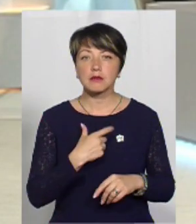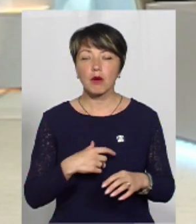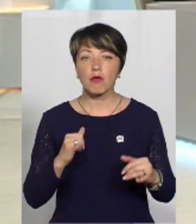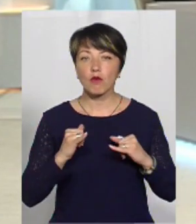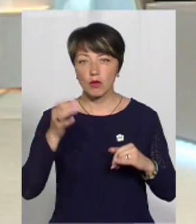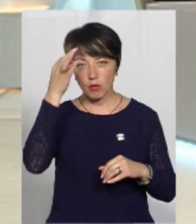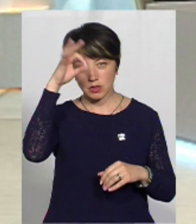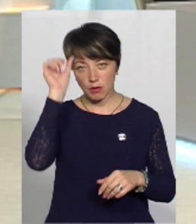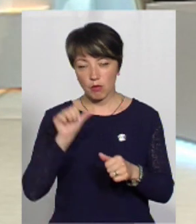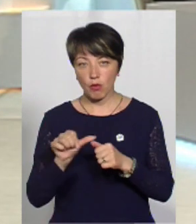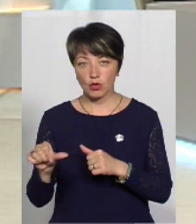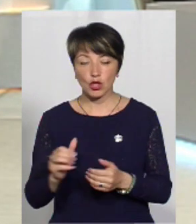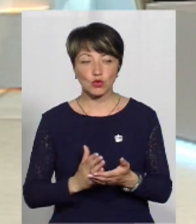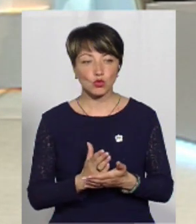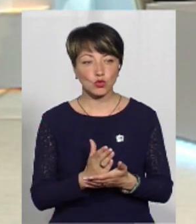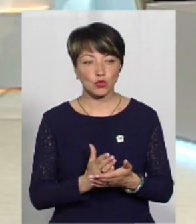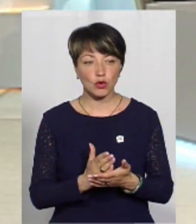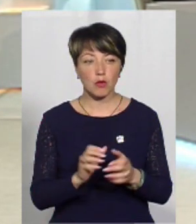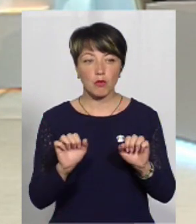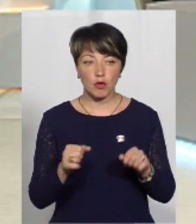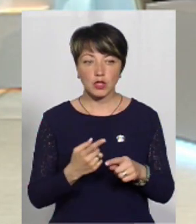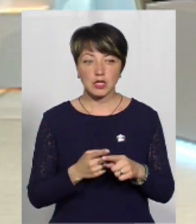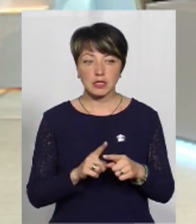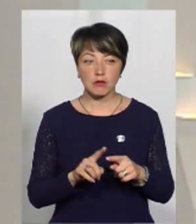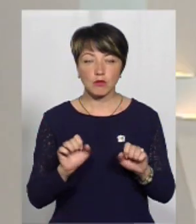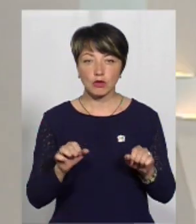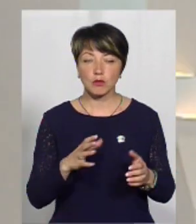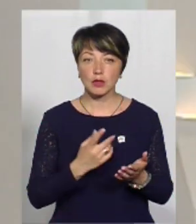поводять поліцейські поза службою, може це бути